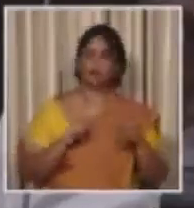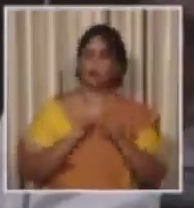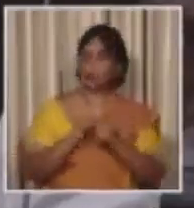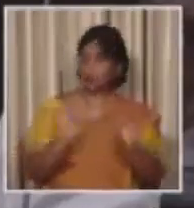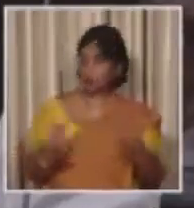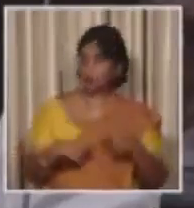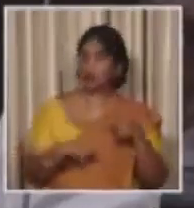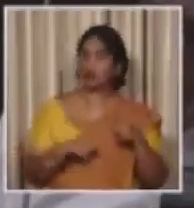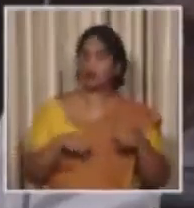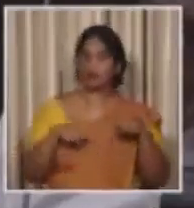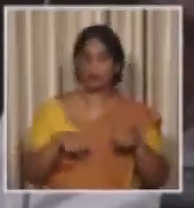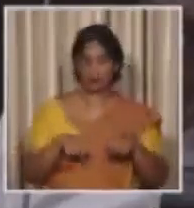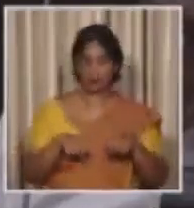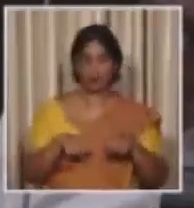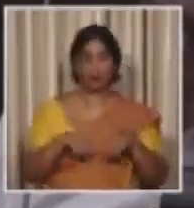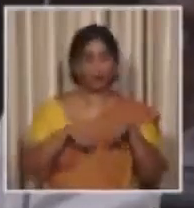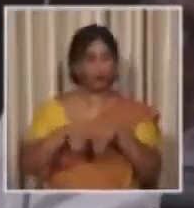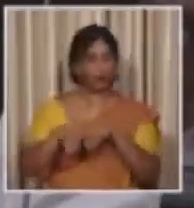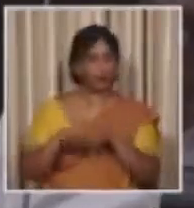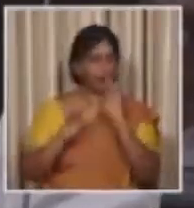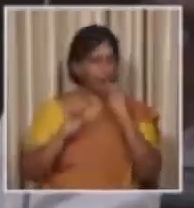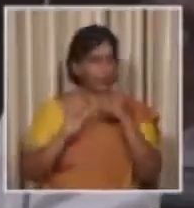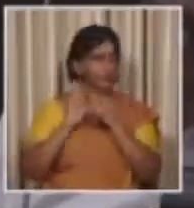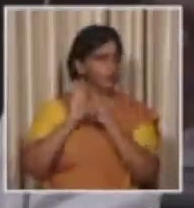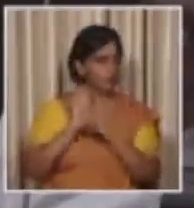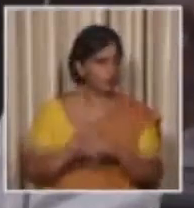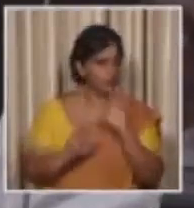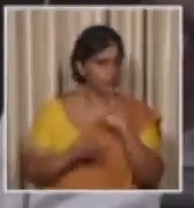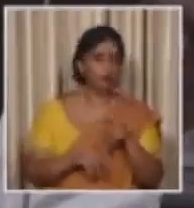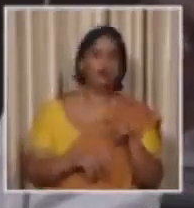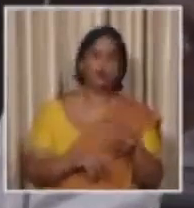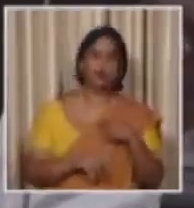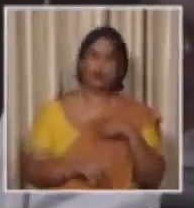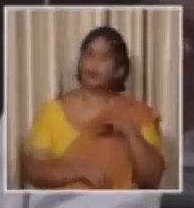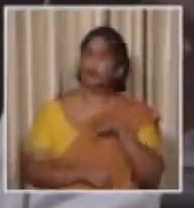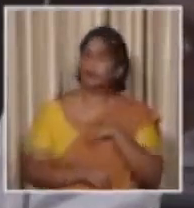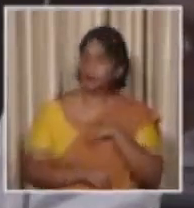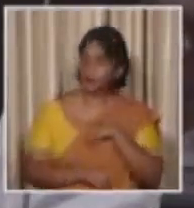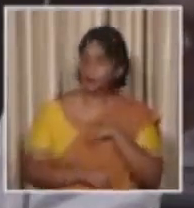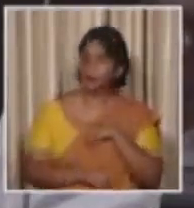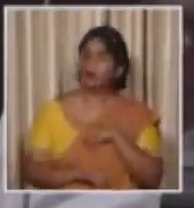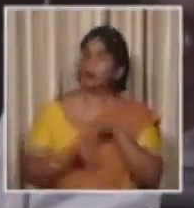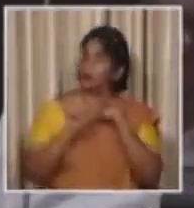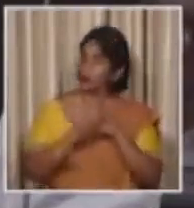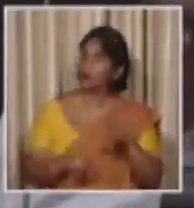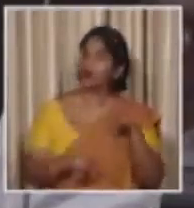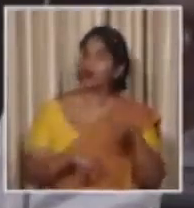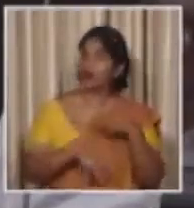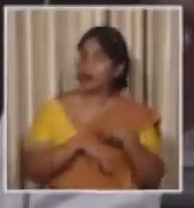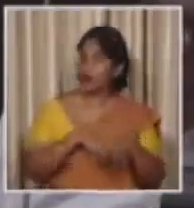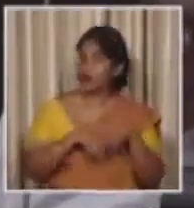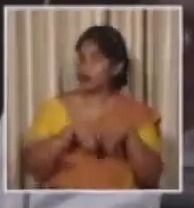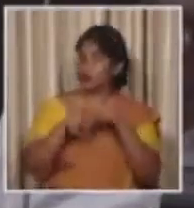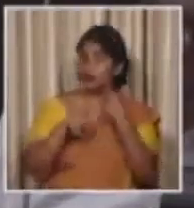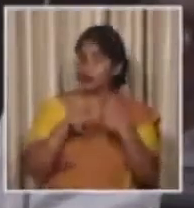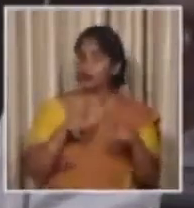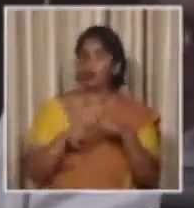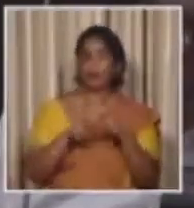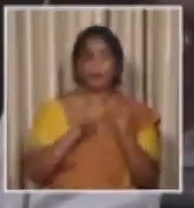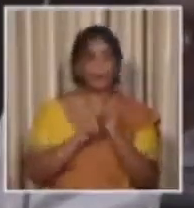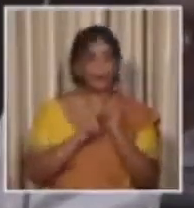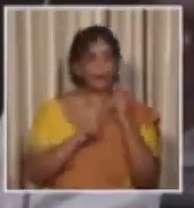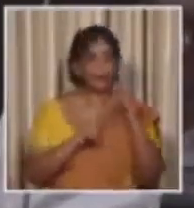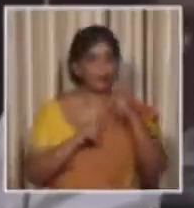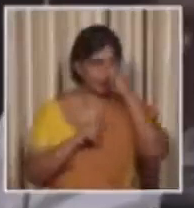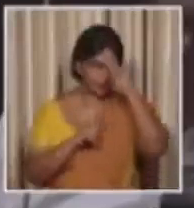තෙක් දැනට මේ ගොවින්ට යම් අසාධාරණයක් සිද්ධ වෙන බව අපි පිළිගන්නවා. ඒ වගේම තමයි මේ අල ගොවින්ට පමණක් නෙවෙයි අපේ ප්‍රමිත බණ්ඩාරත් එන්න